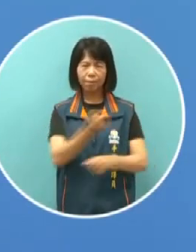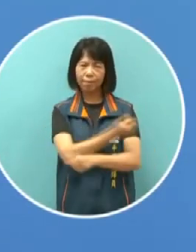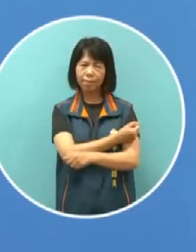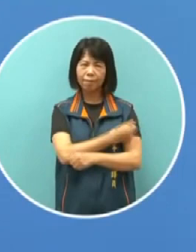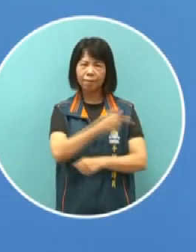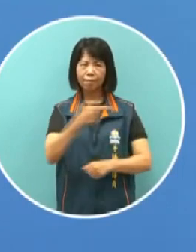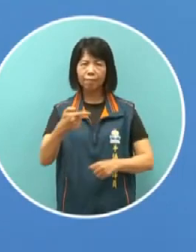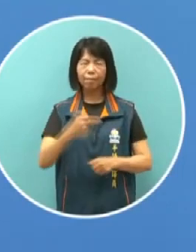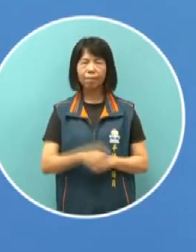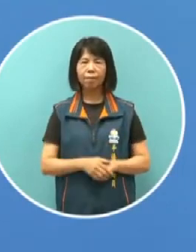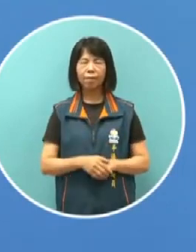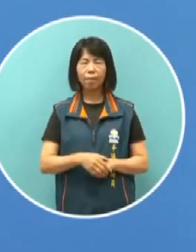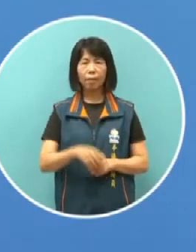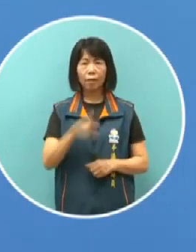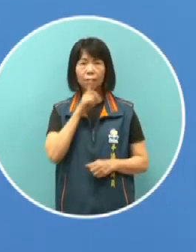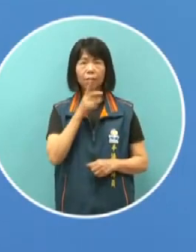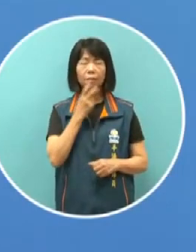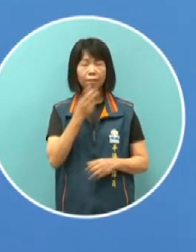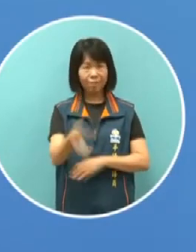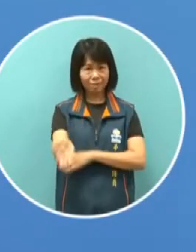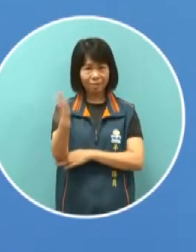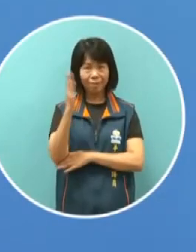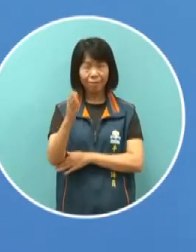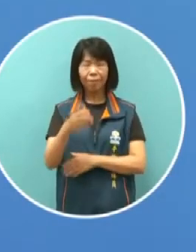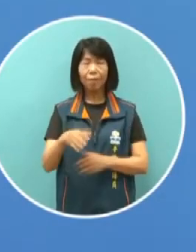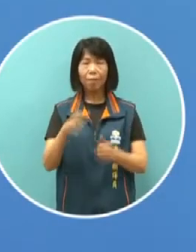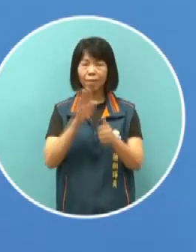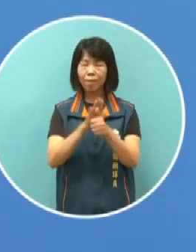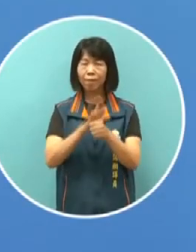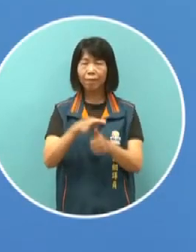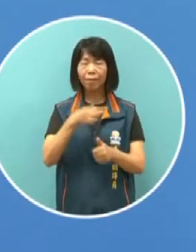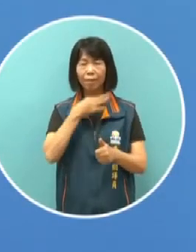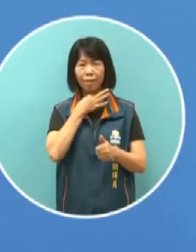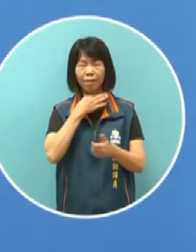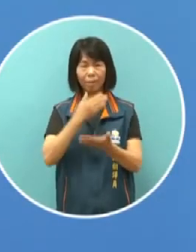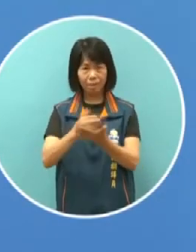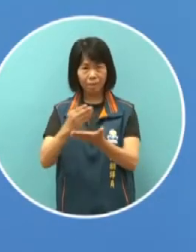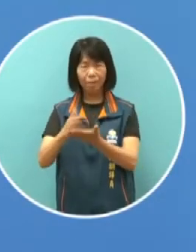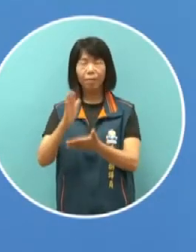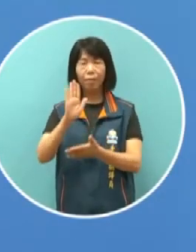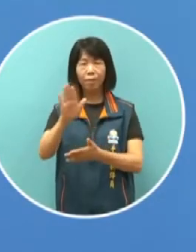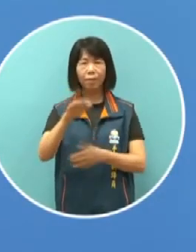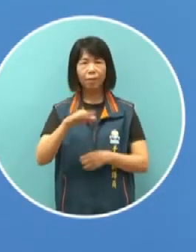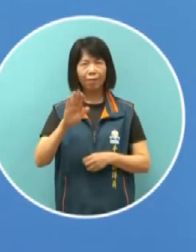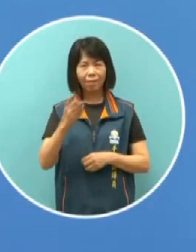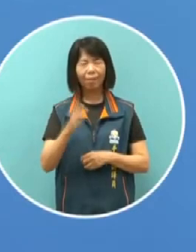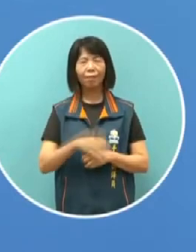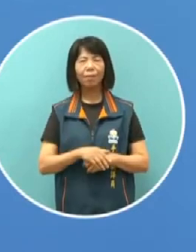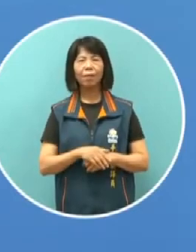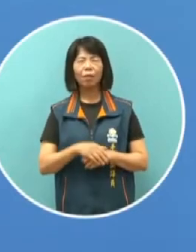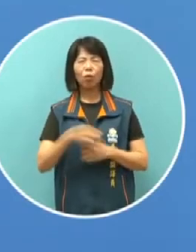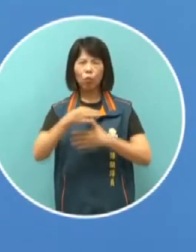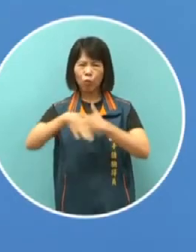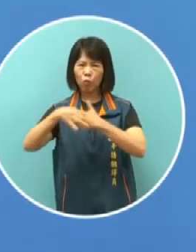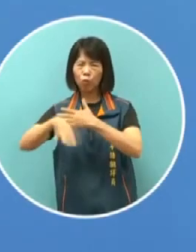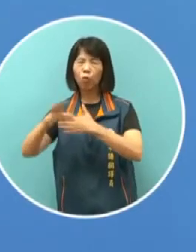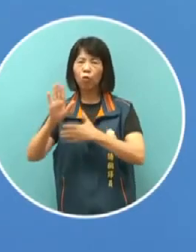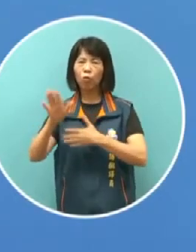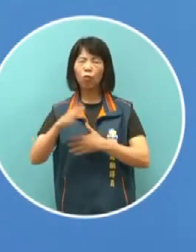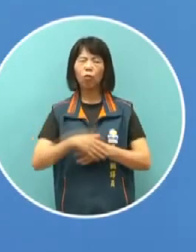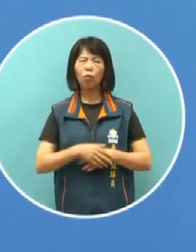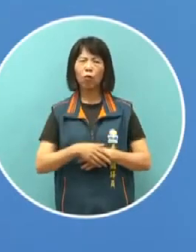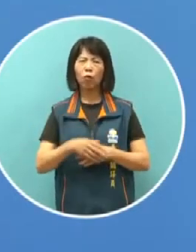央政府有纾困的补助，但是难免有挂一漏万。